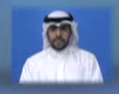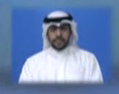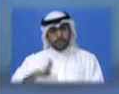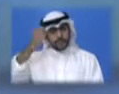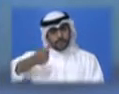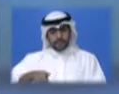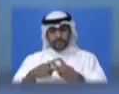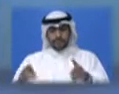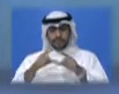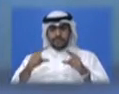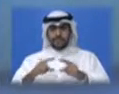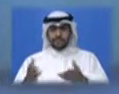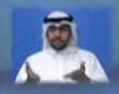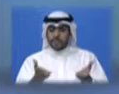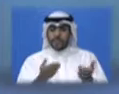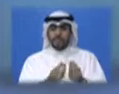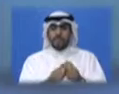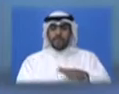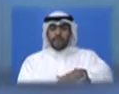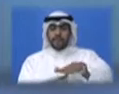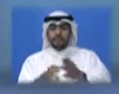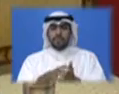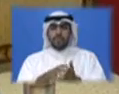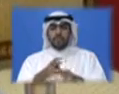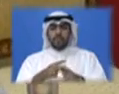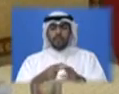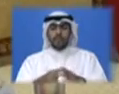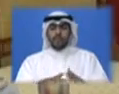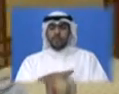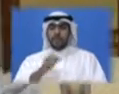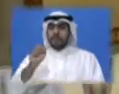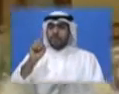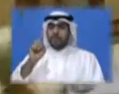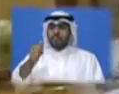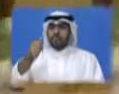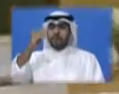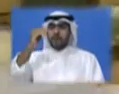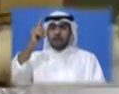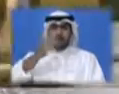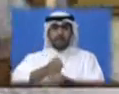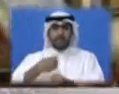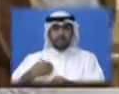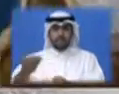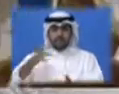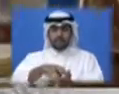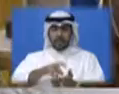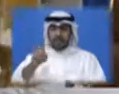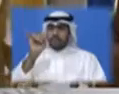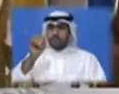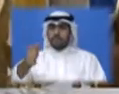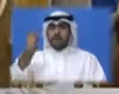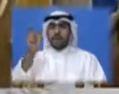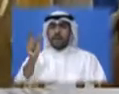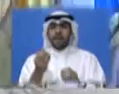أهلا بكم أيها السيدات والسادة. استقبل حضرة صاحب السمو أمير البلاد الشيخ صباح الأحمد الجابر الصباح حفظه الله ورعاه بقصر بيان صباح اليوم